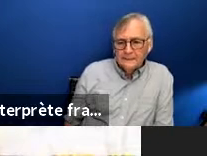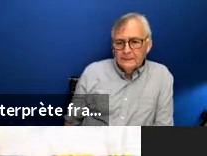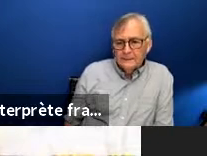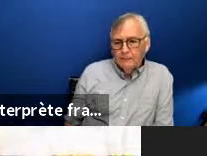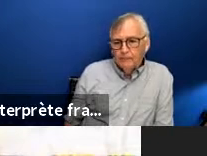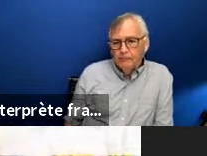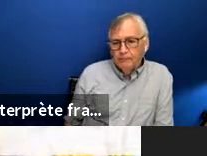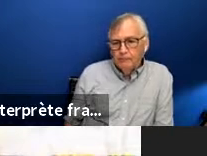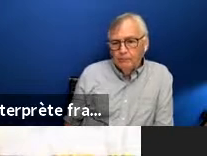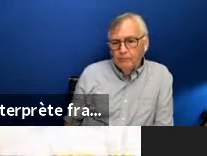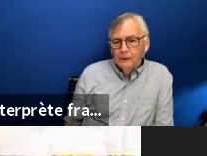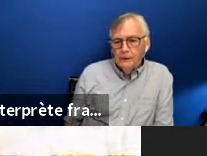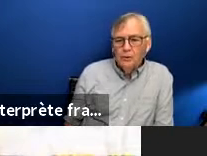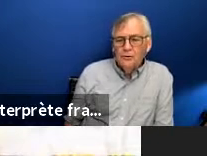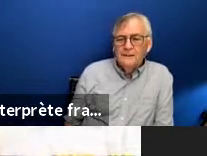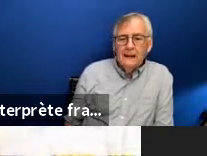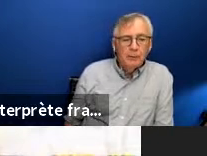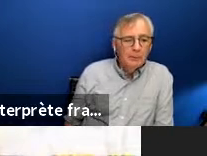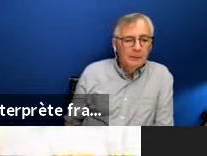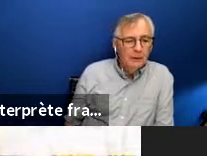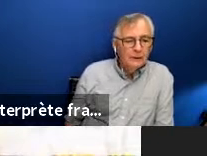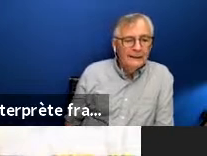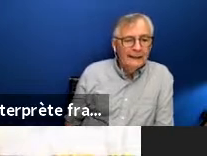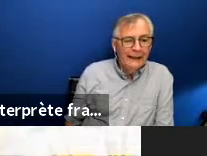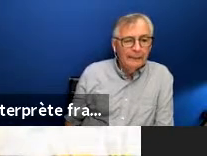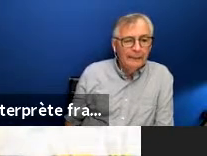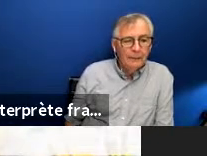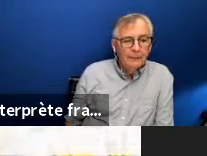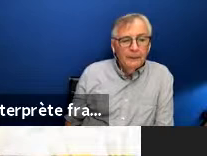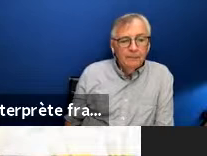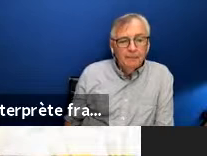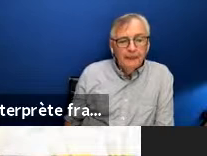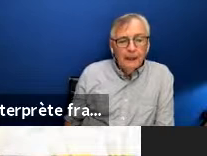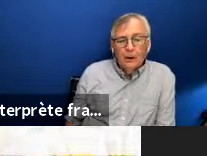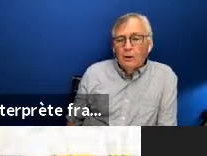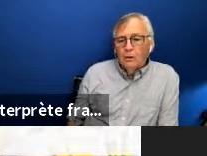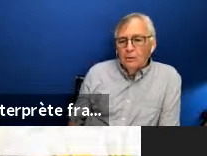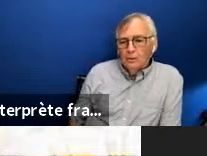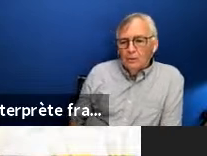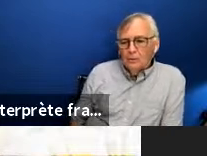Humphreys qui a utilisé la première fois le terme